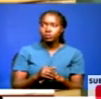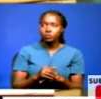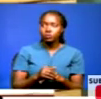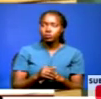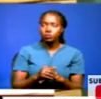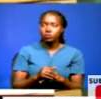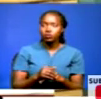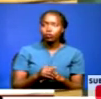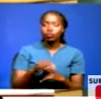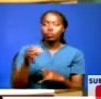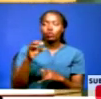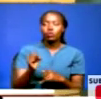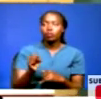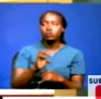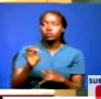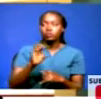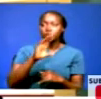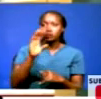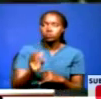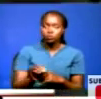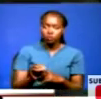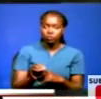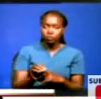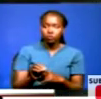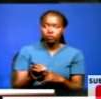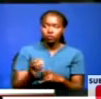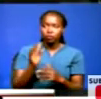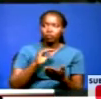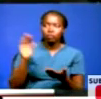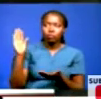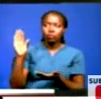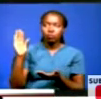waziri wa Jumuiya ya Afrika Mashariki Rebecca Miano anakula kiapo.